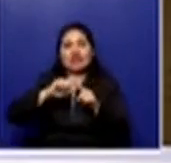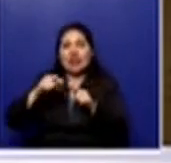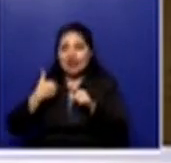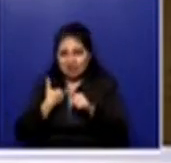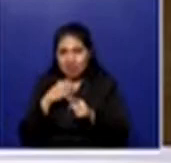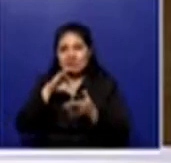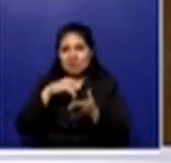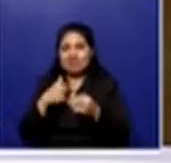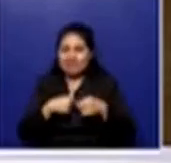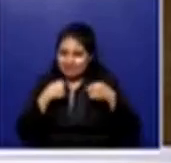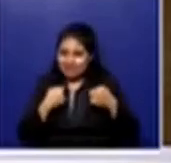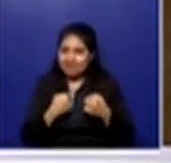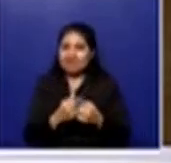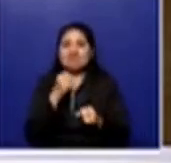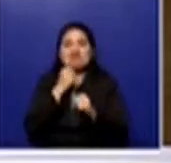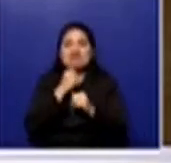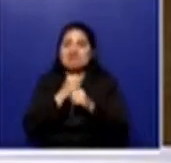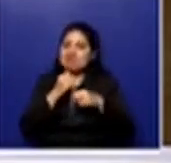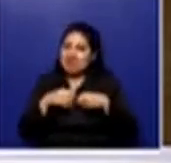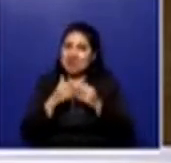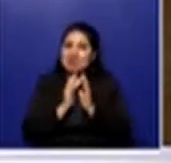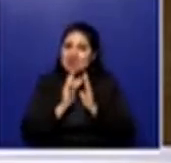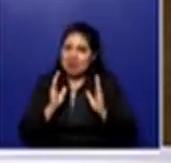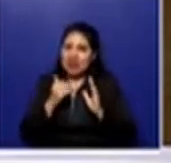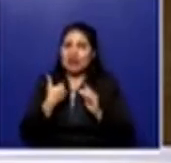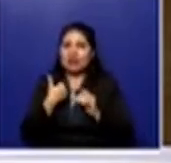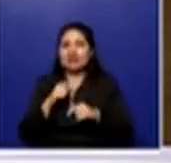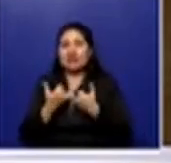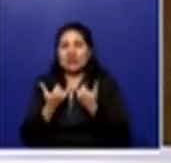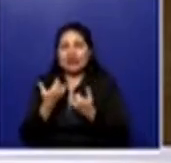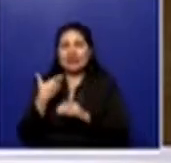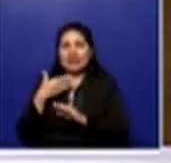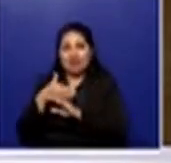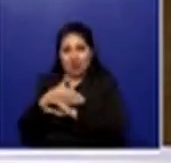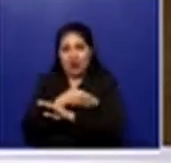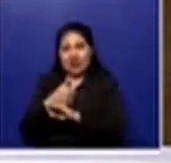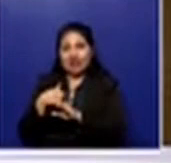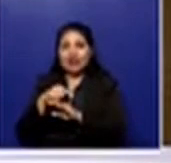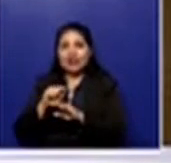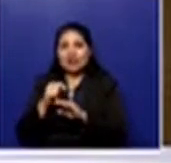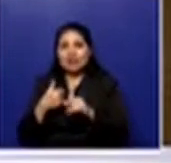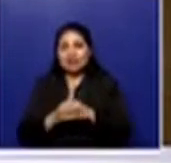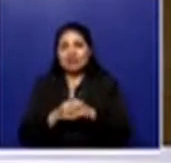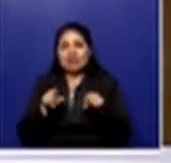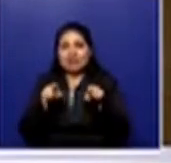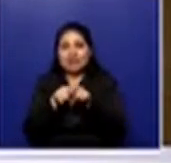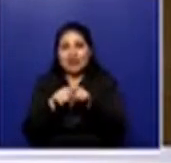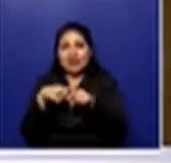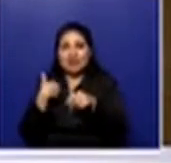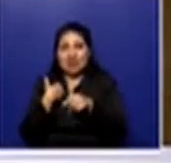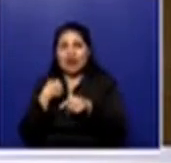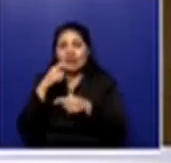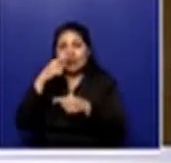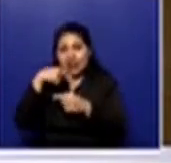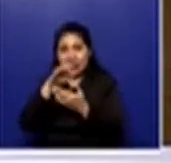คะในการที่จะทำหน้าที่ของสื่อสาธารณะอย่างที่เรียนตอนแรกว่าเป็นส่วนหนึ่งของการพาประเทศนี้ข้าม